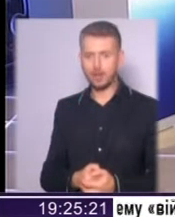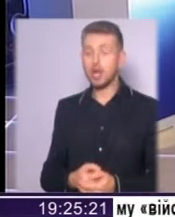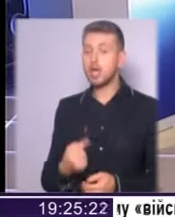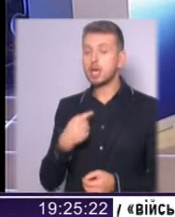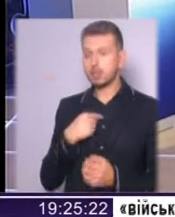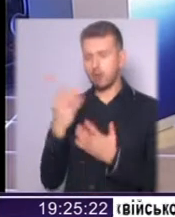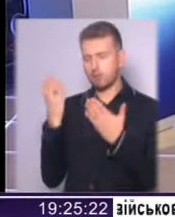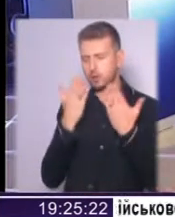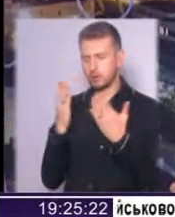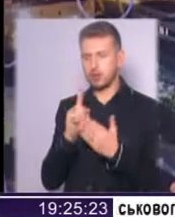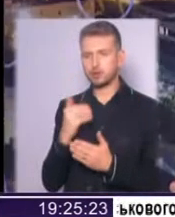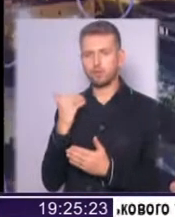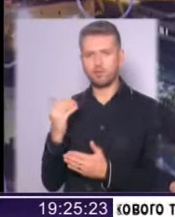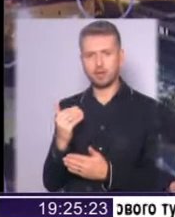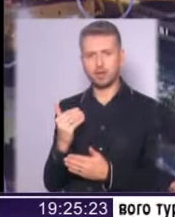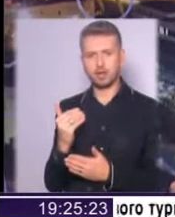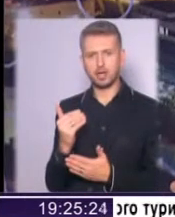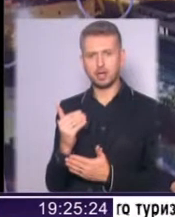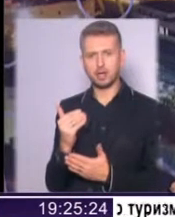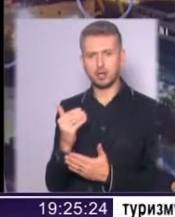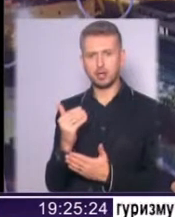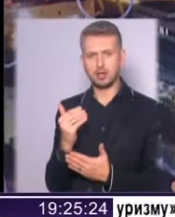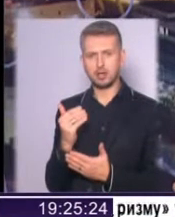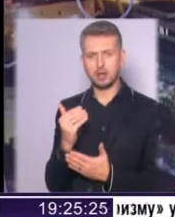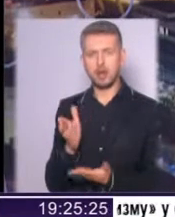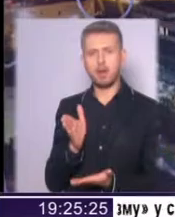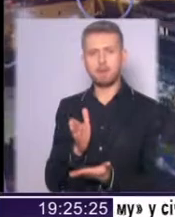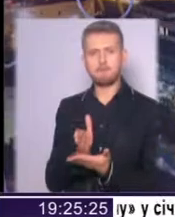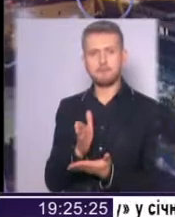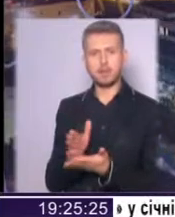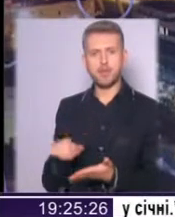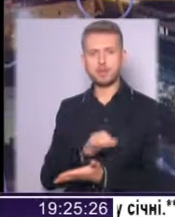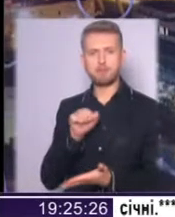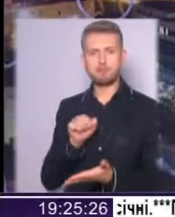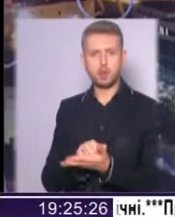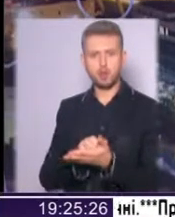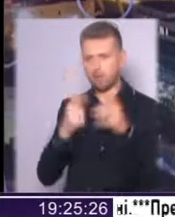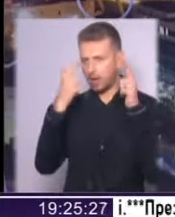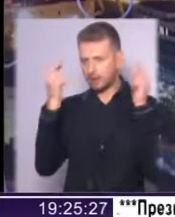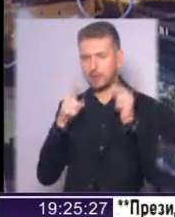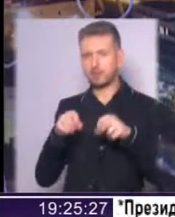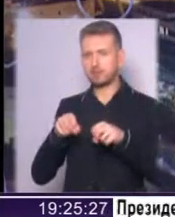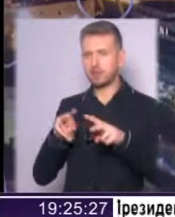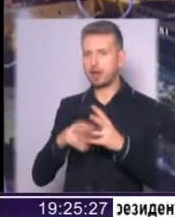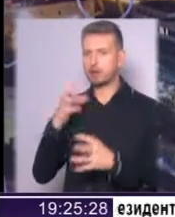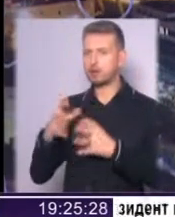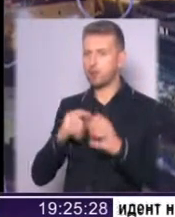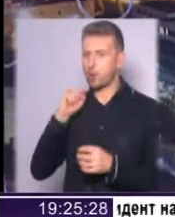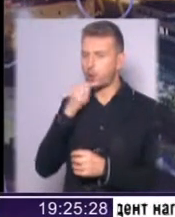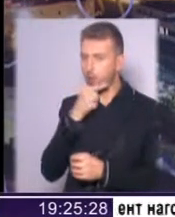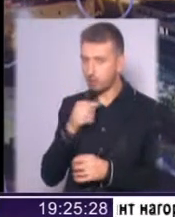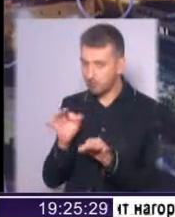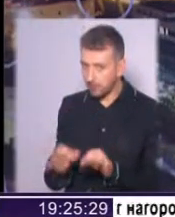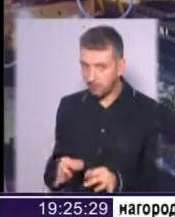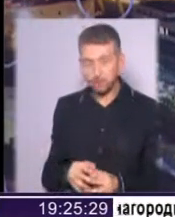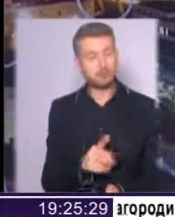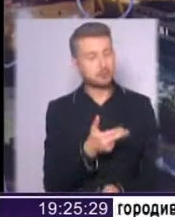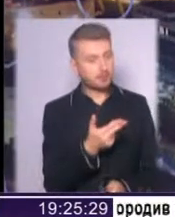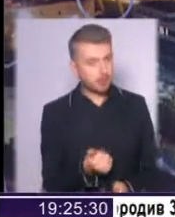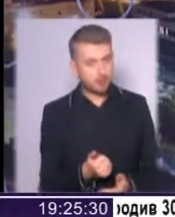знищує, в першу чергу, наших освітян, медиків і так далі. Давайте зараз про це будемо детальніше, а я